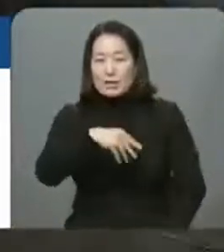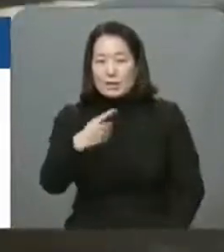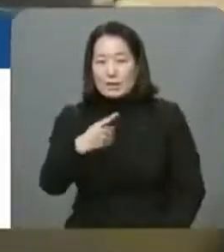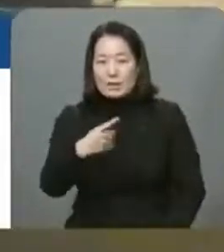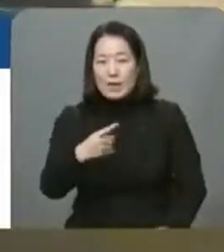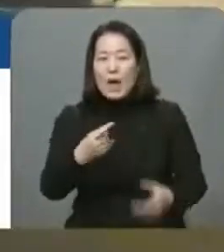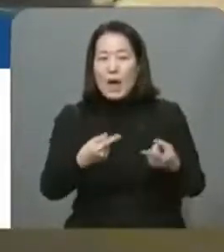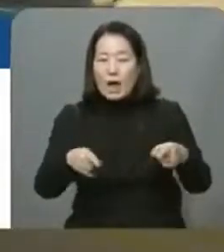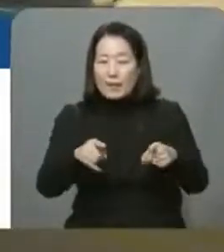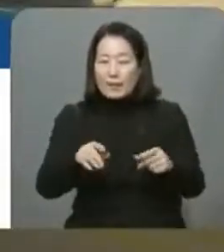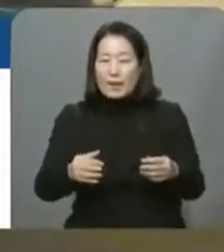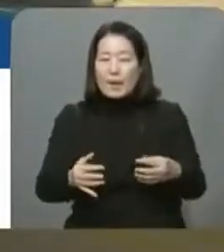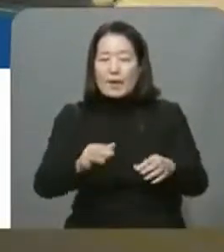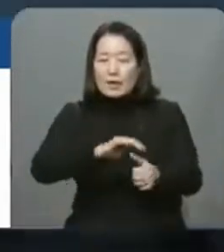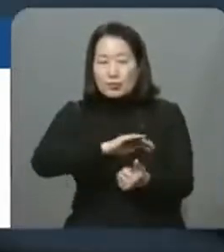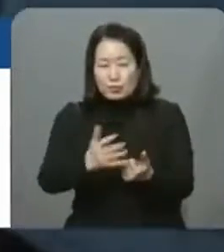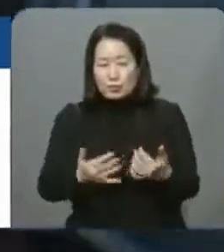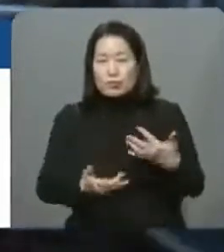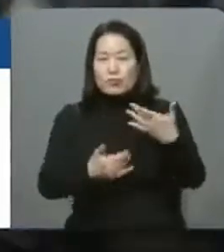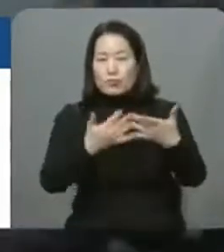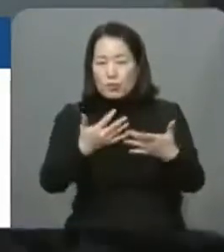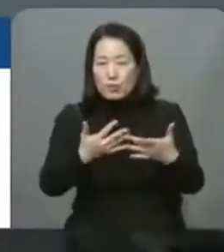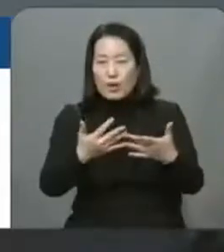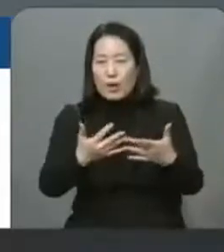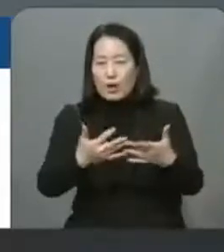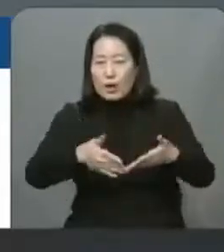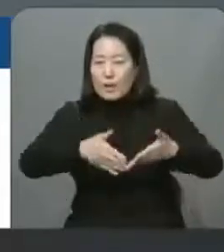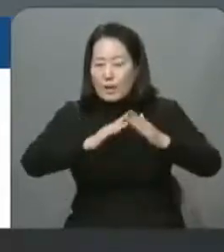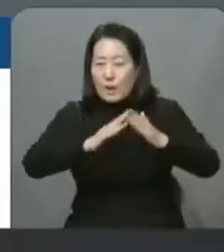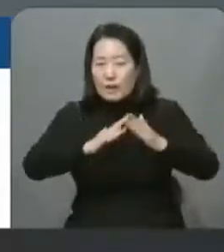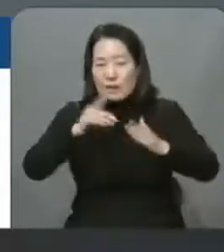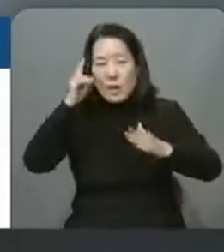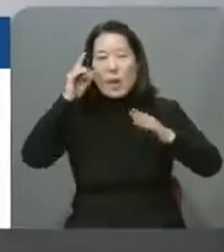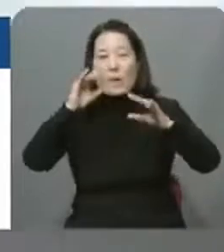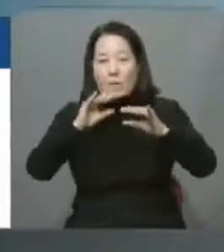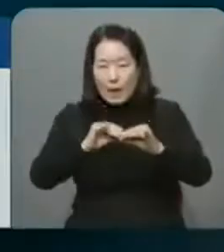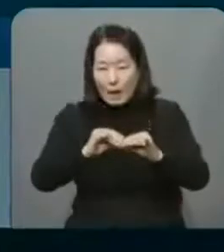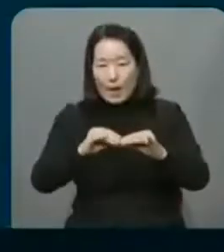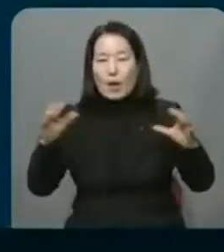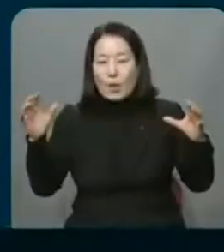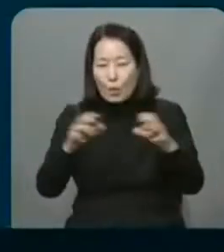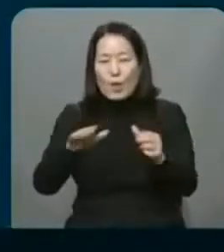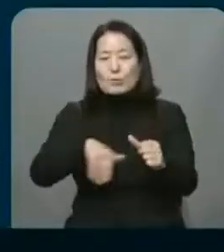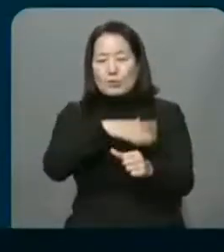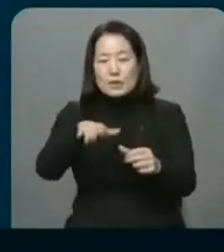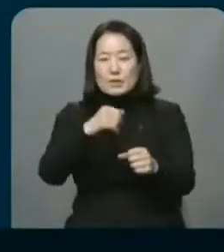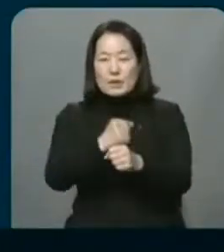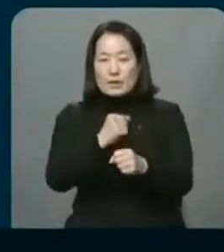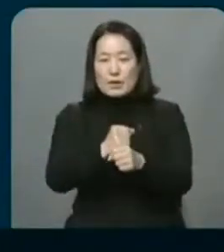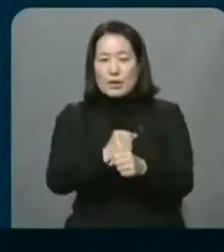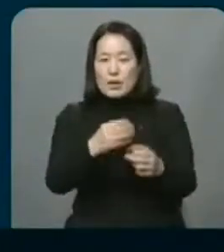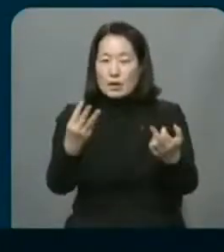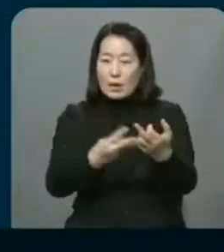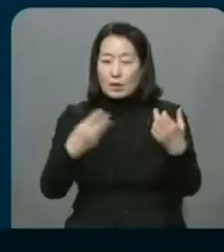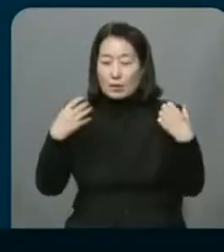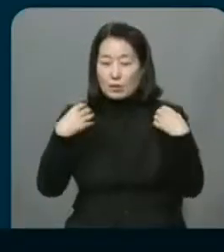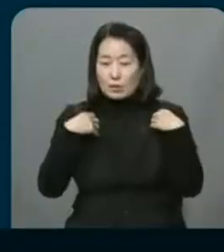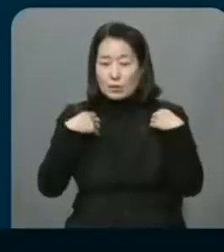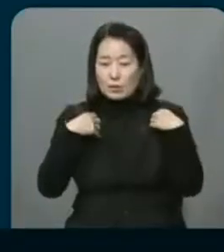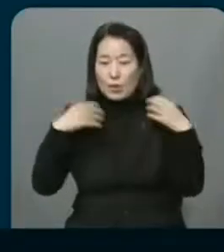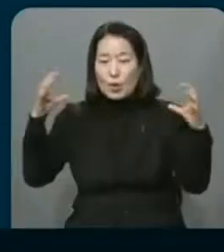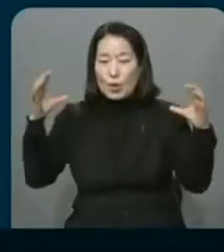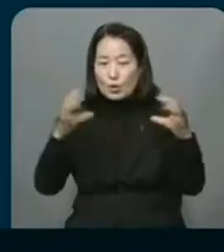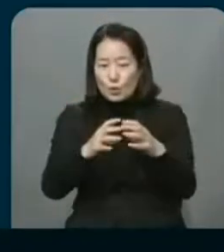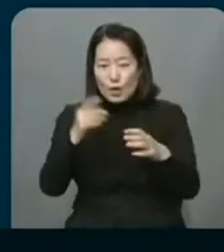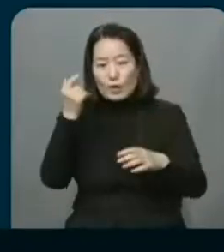공동 화장장 건립 협약을 통해서 공감대를 형성하였고 통합 분위기를 조성하는. 강원도도 이미 지난해 강원도